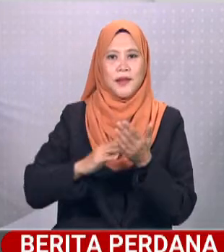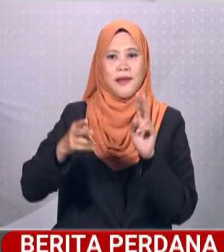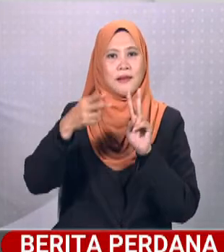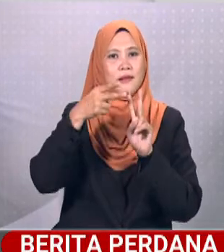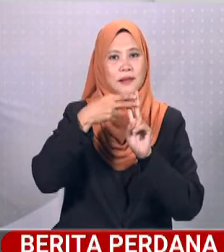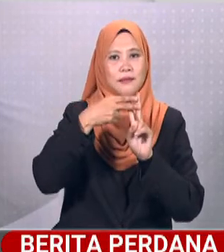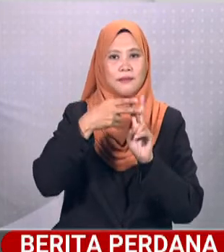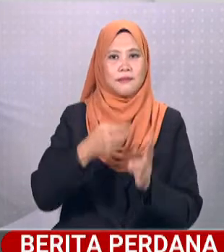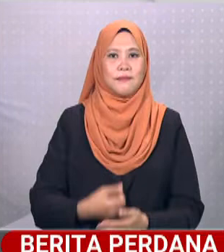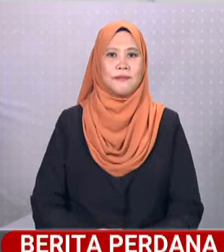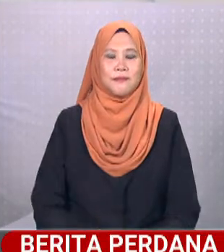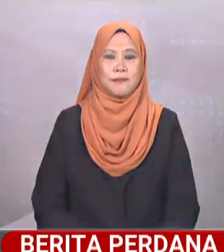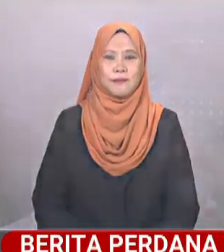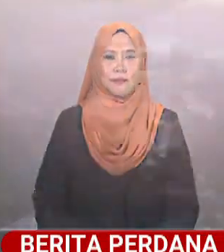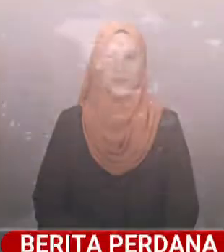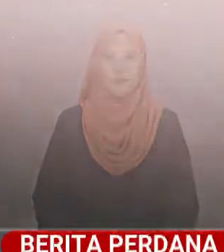Hashtag.